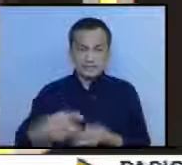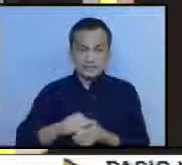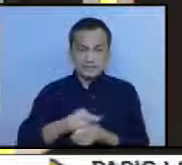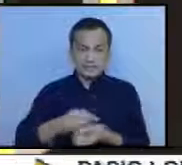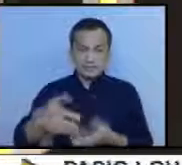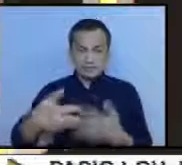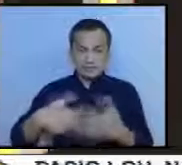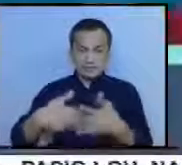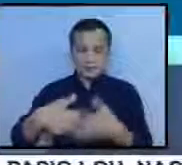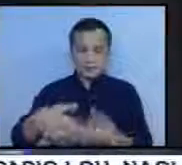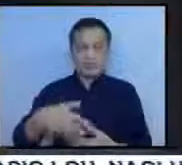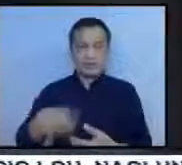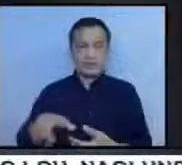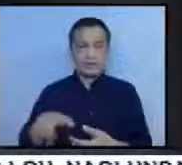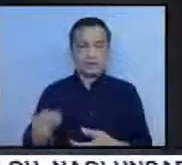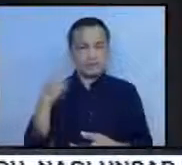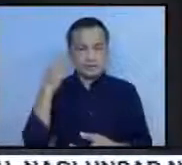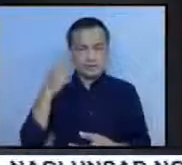Bernard?